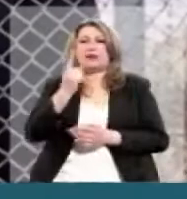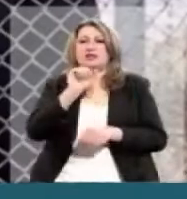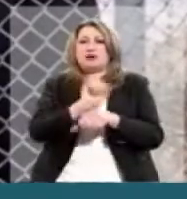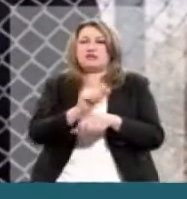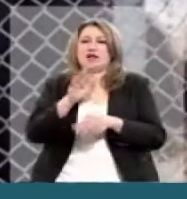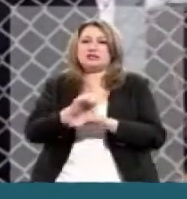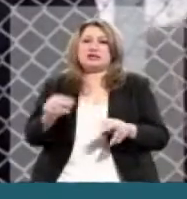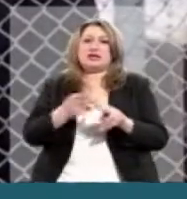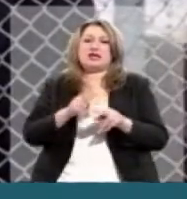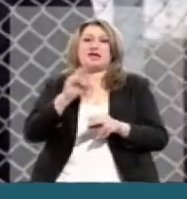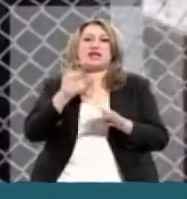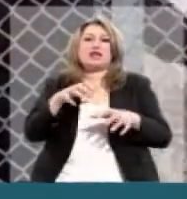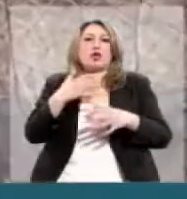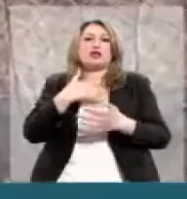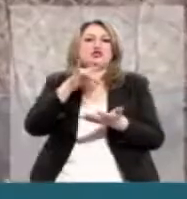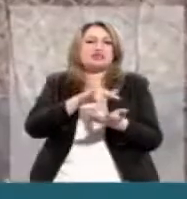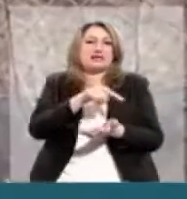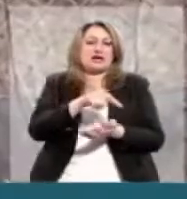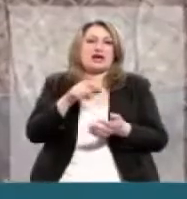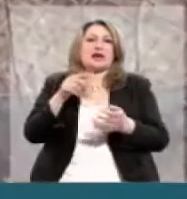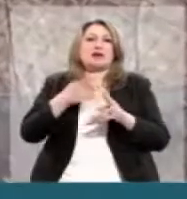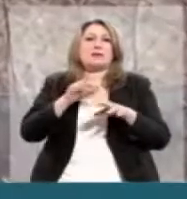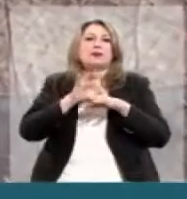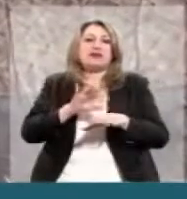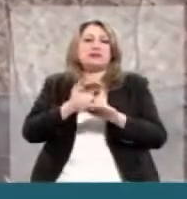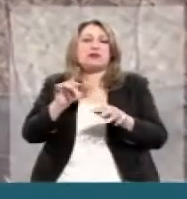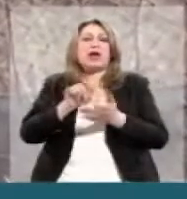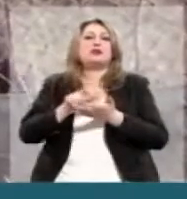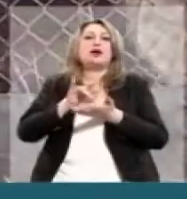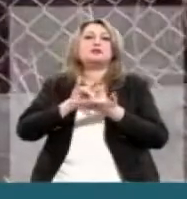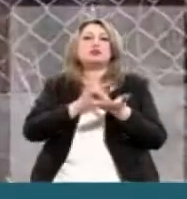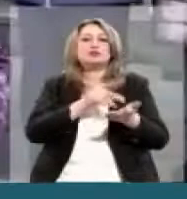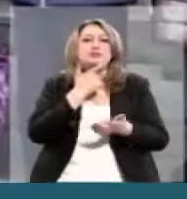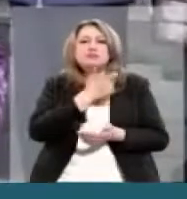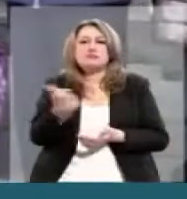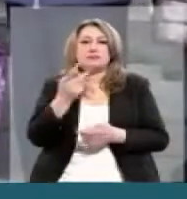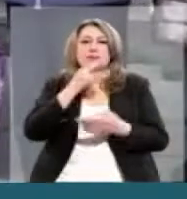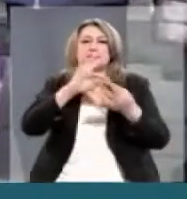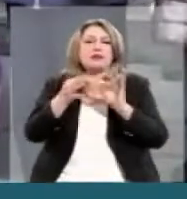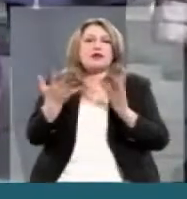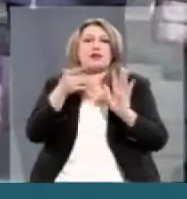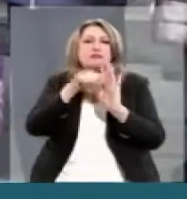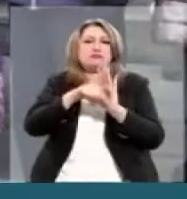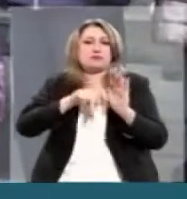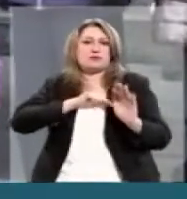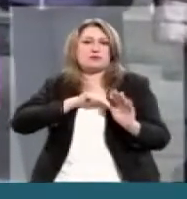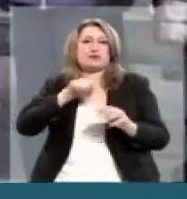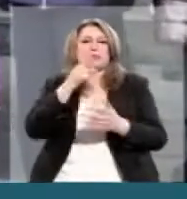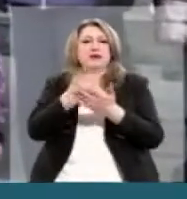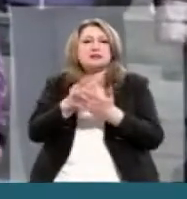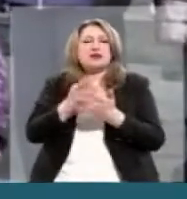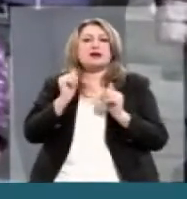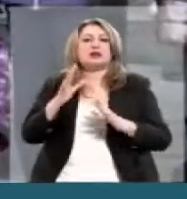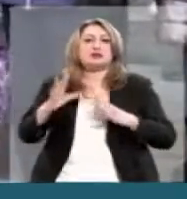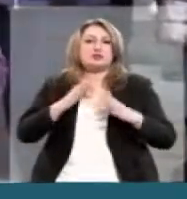остановкой для детей стал кинологический центр. Его сотрудники провели детям экскурсию и рассказали о тонкостях своей работы. Здесь ребятам показали,